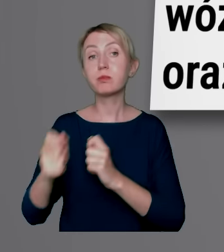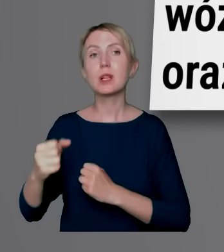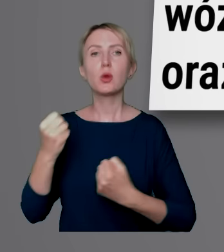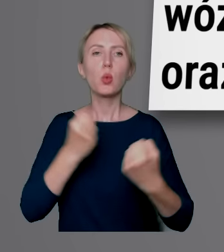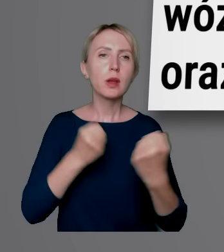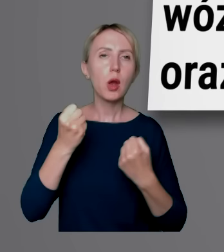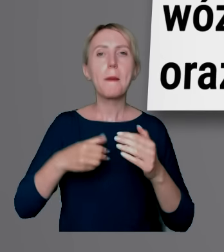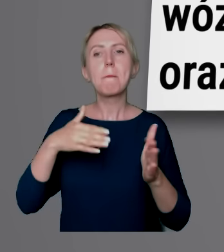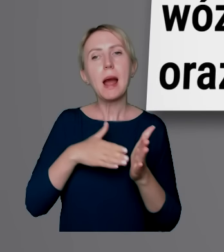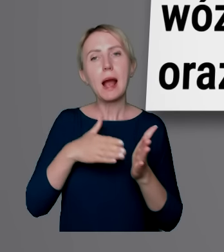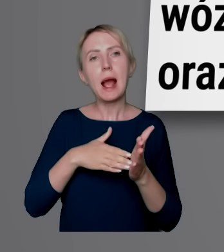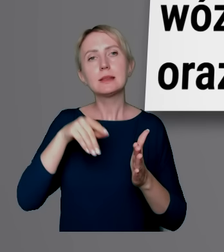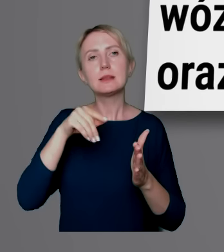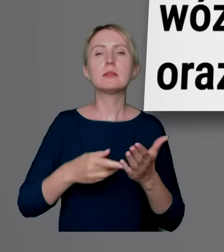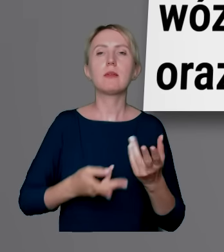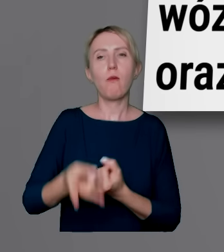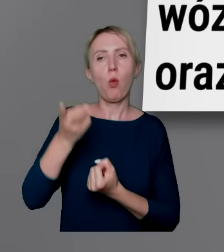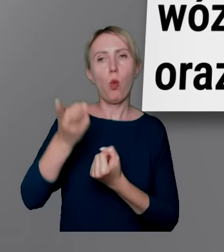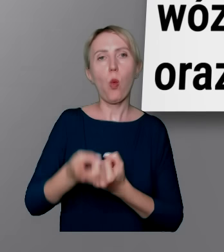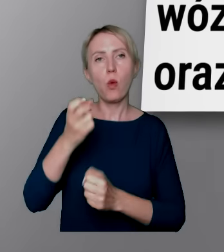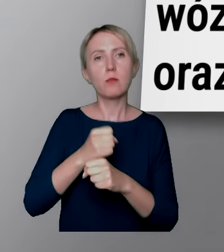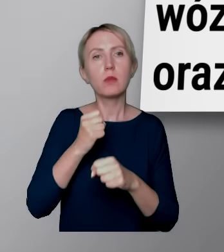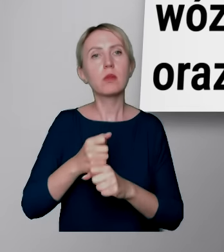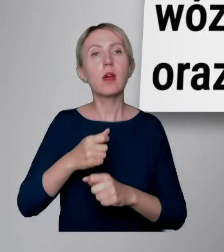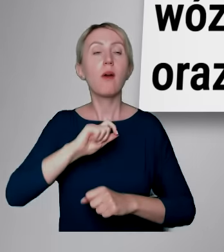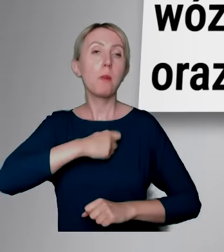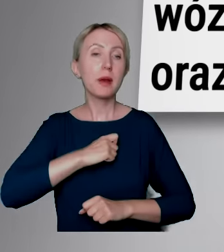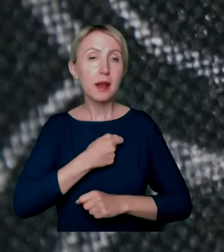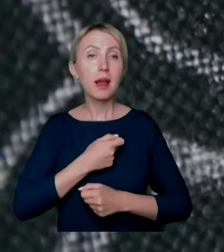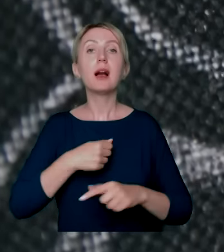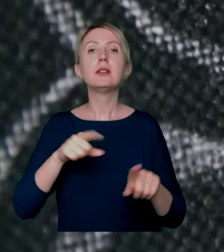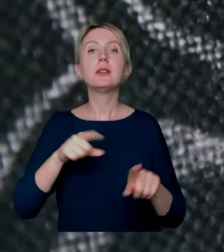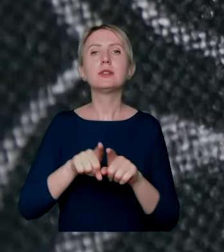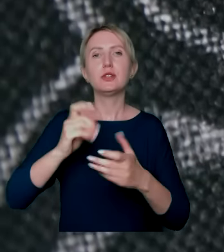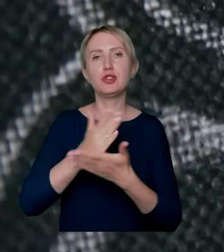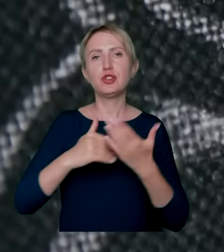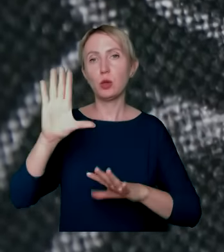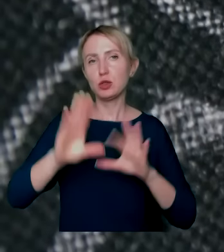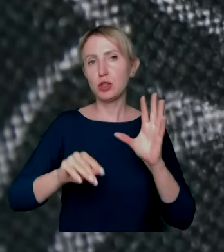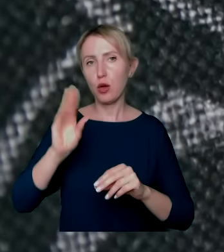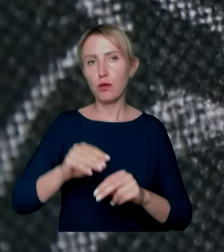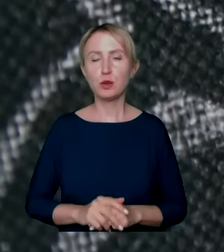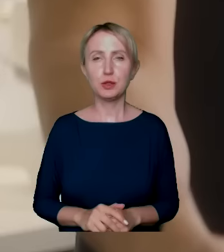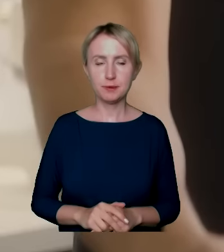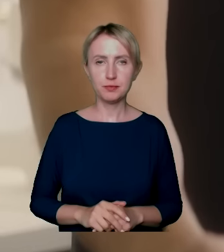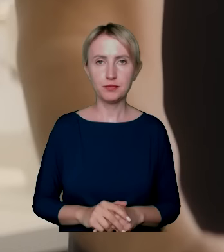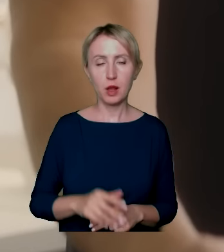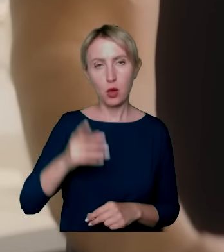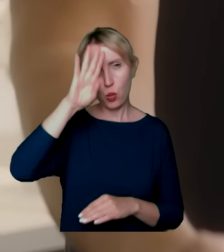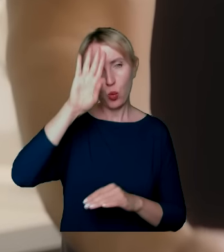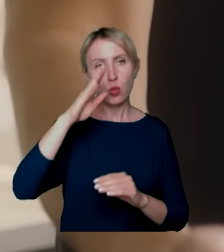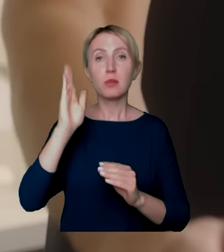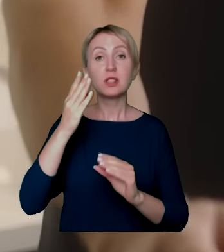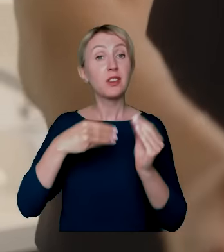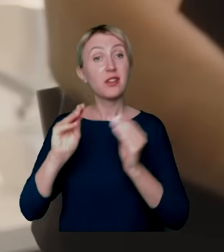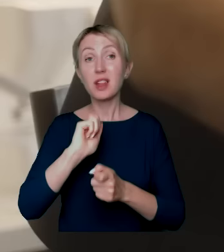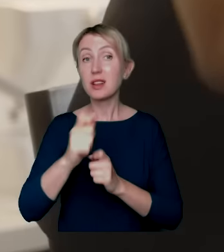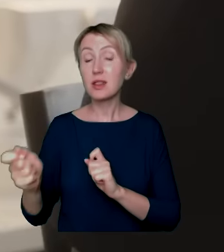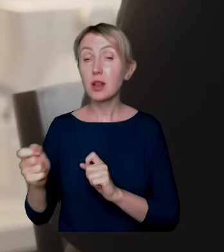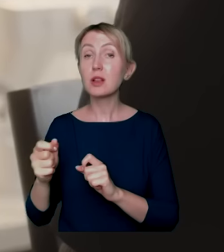magazynierów, operatorów wózków widłowych, brygadzistów, konwojentów oraz dział księgowości. Dramatów ludzkich w Łódzkiem będzie więcej. Zwolnienia obejmą